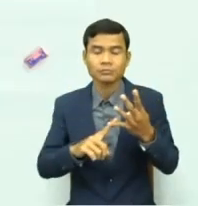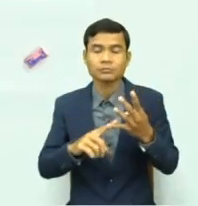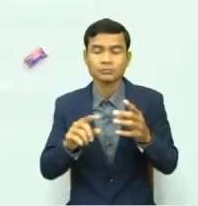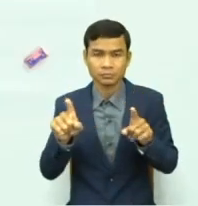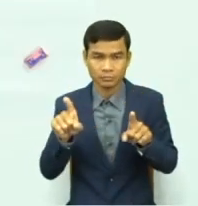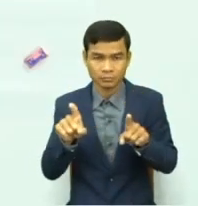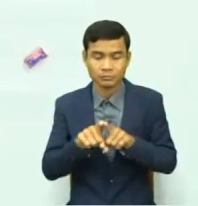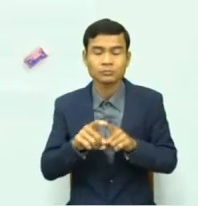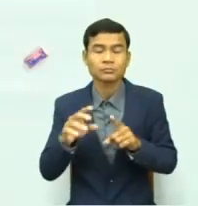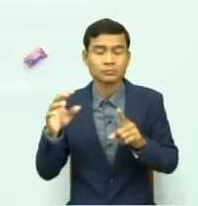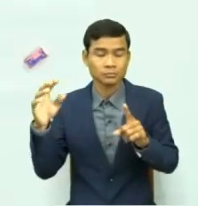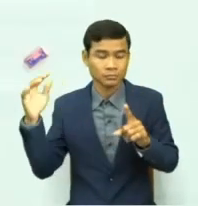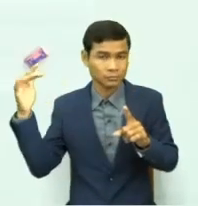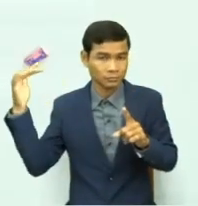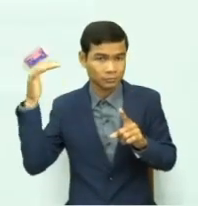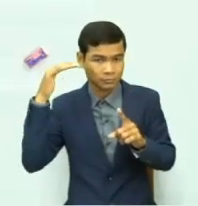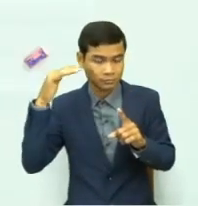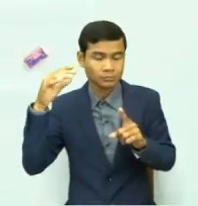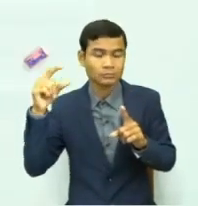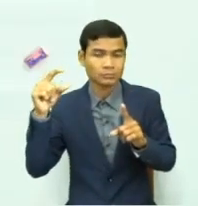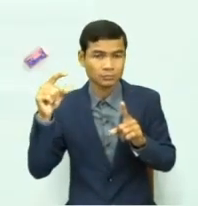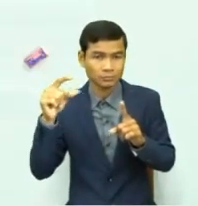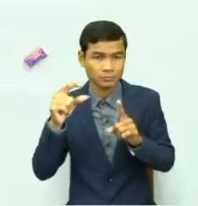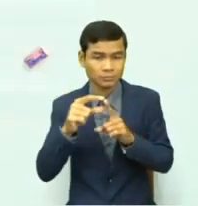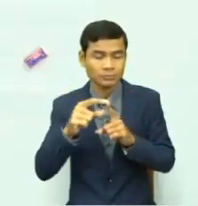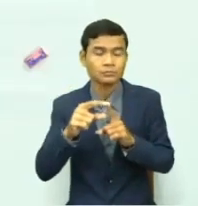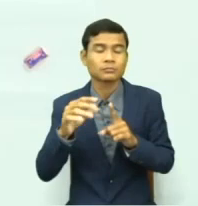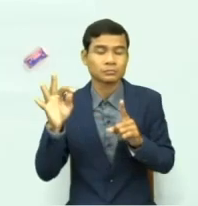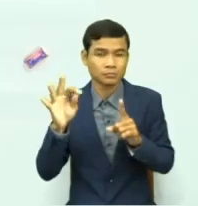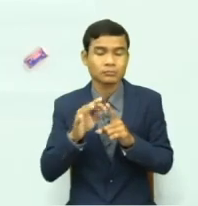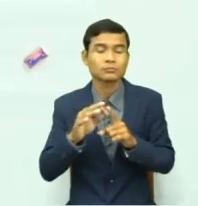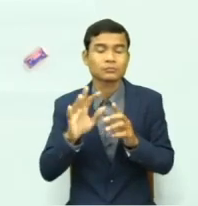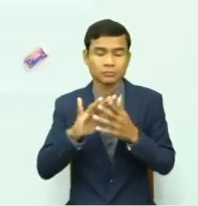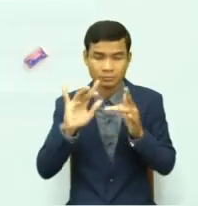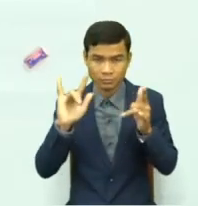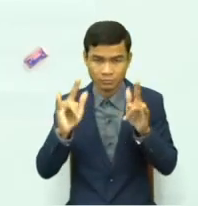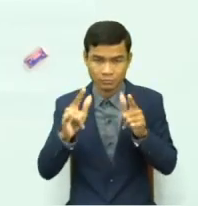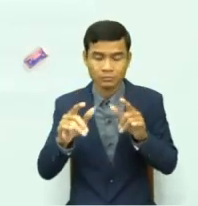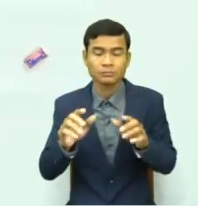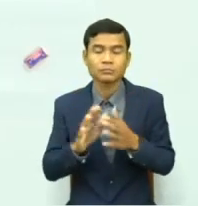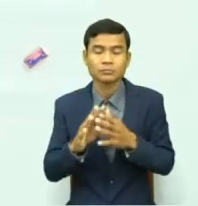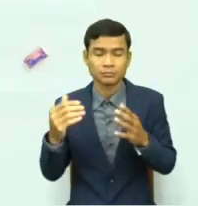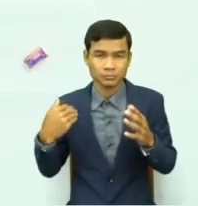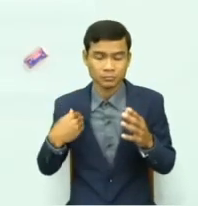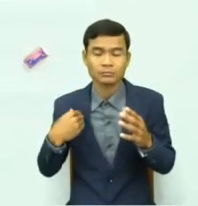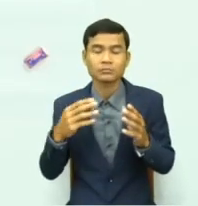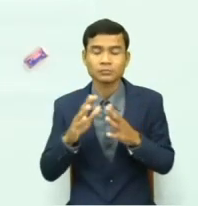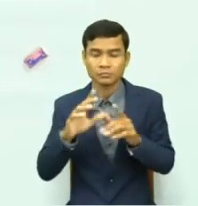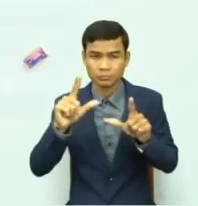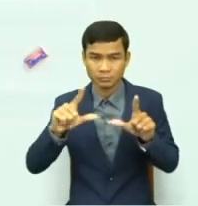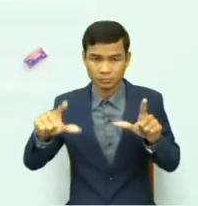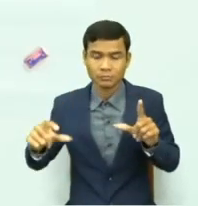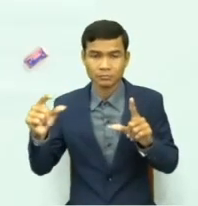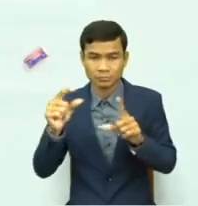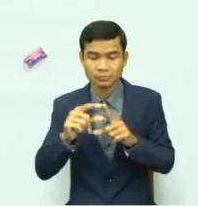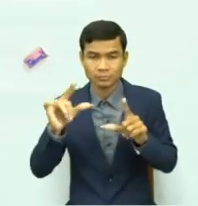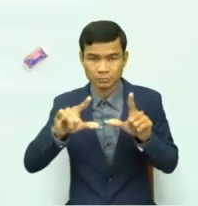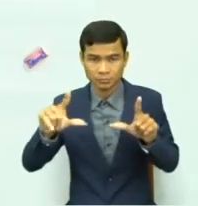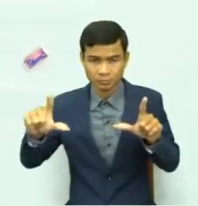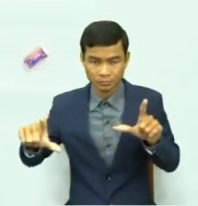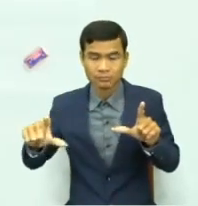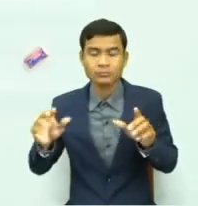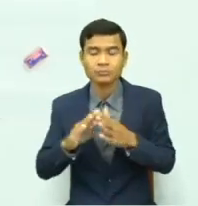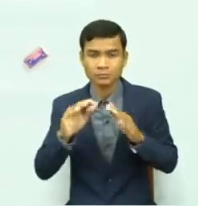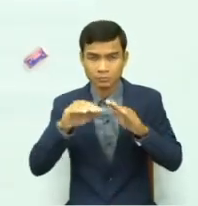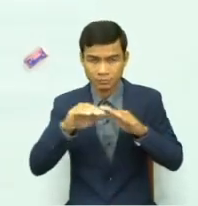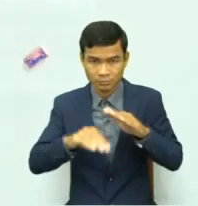sạ sáp nâng phía priệp. Pram cho rộng bị chuốn nâng phía kháng